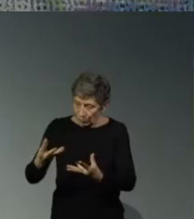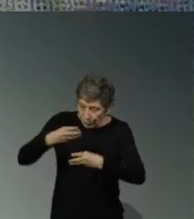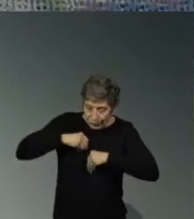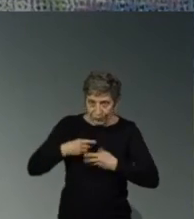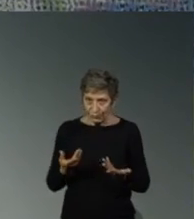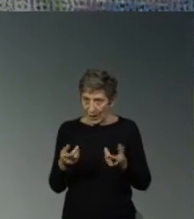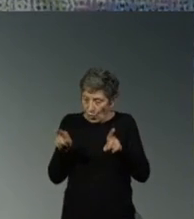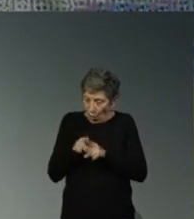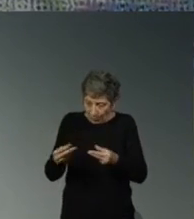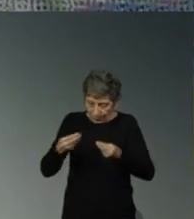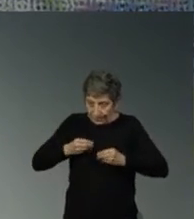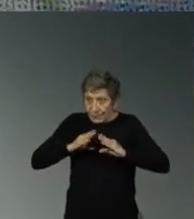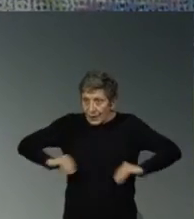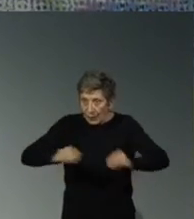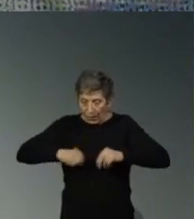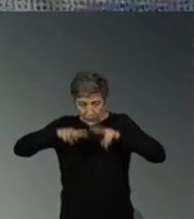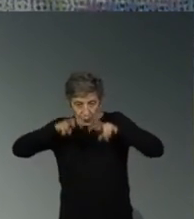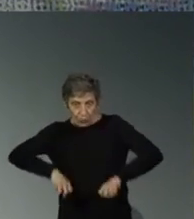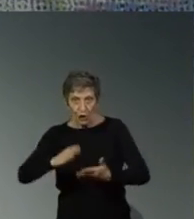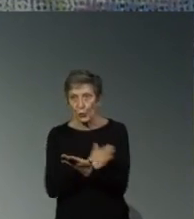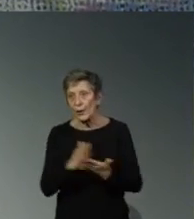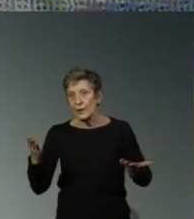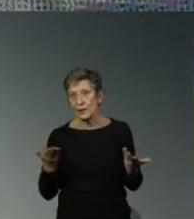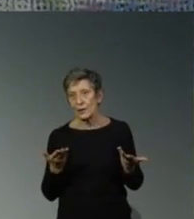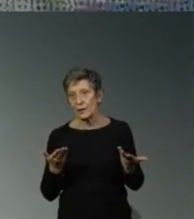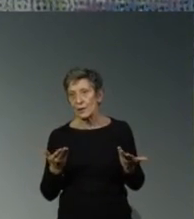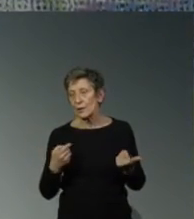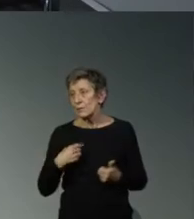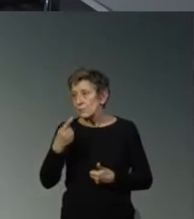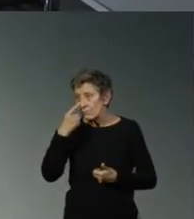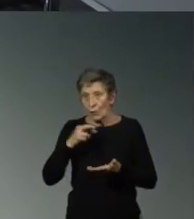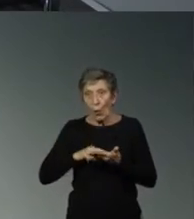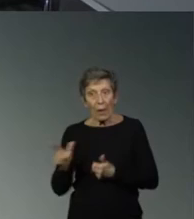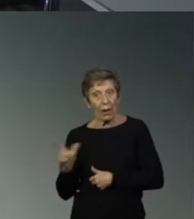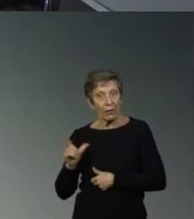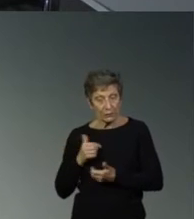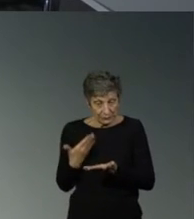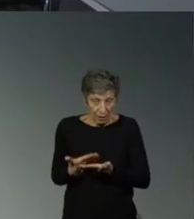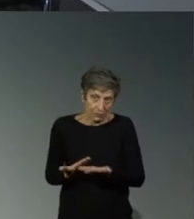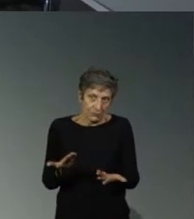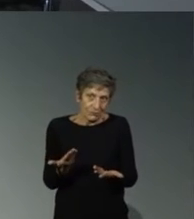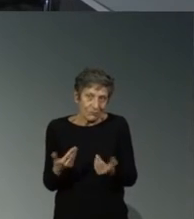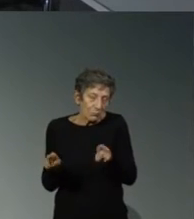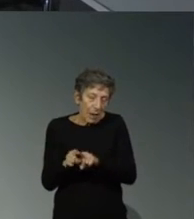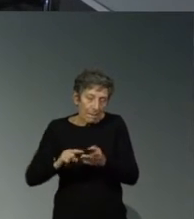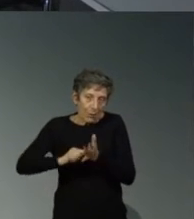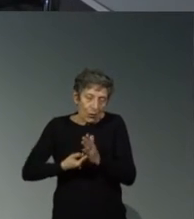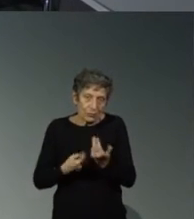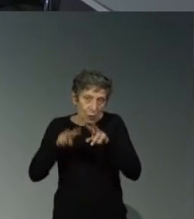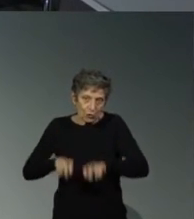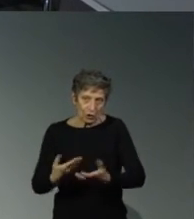poétique. Et je crois que c'est vraiment ce qu'il y a peut-être de commun, en tout cas dans nos deux romans, c'est cette recherche-là, après, qu'on y arrive. Ouais, et